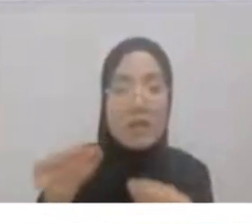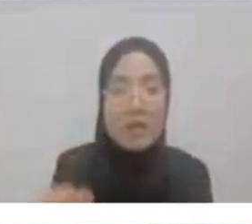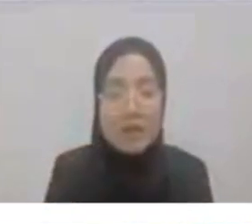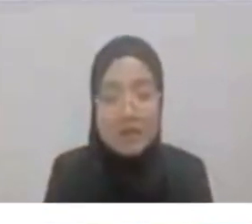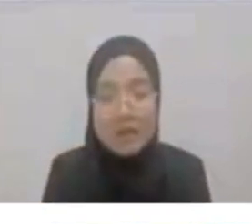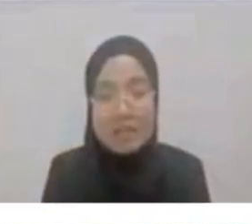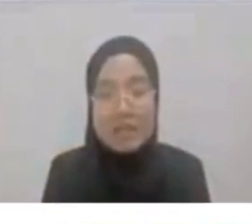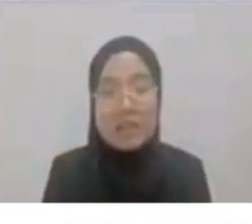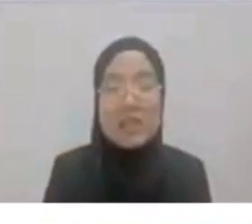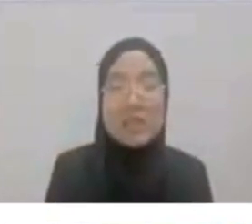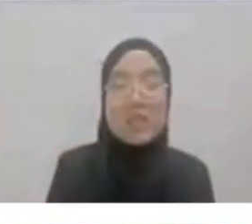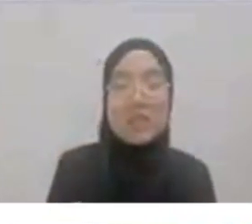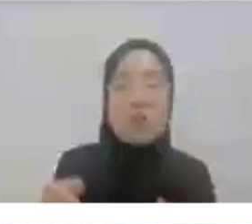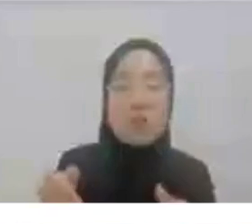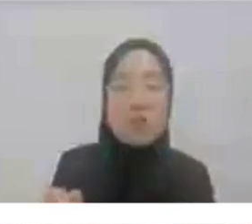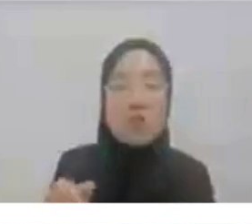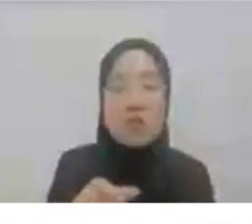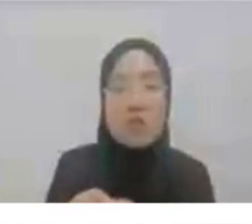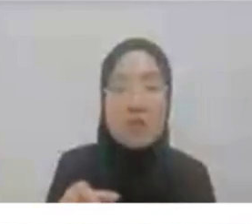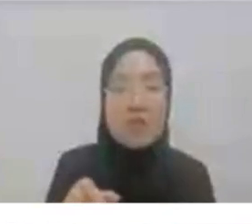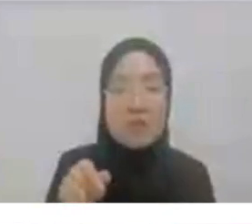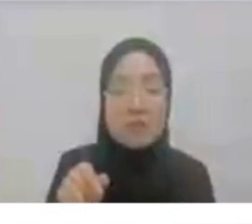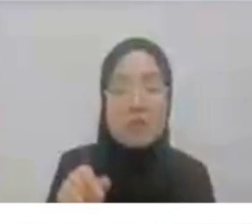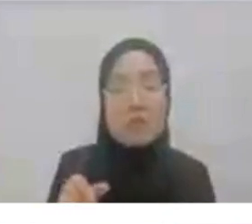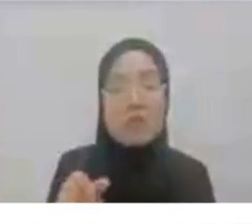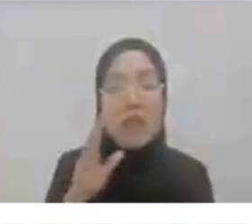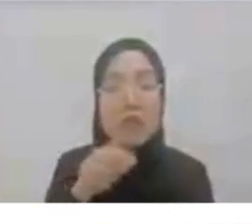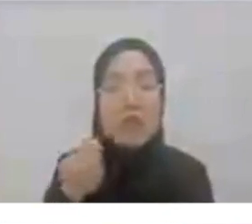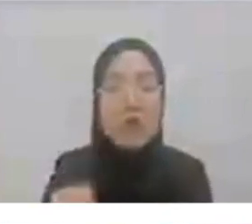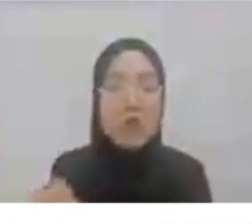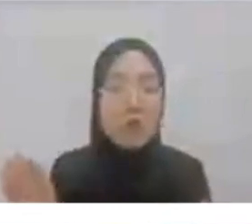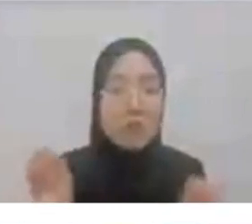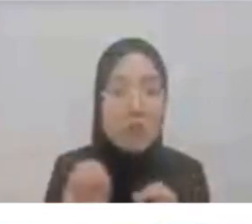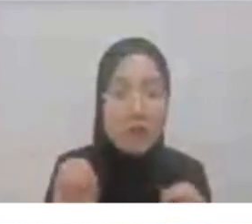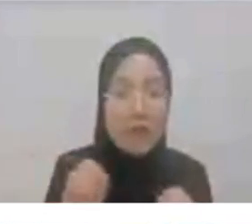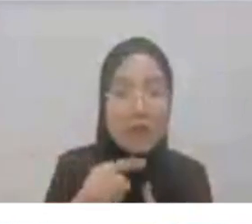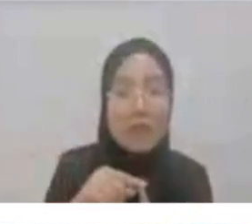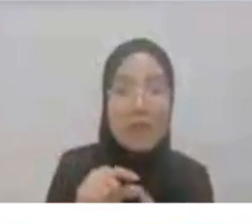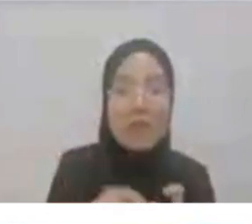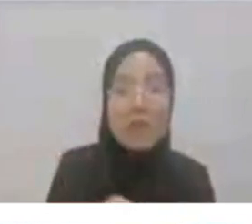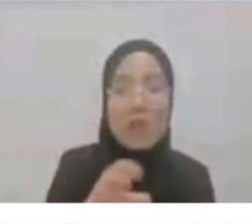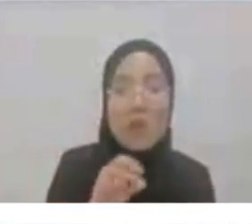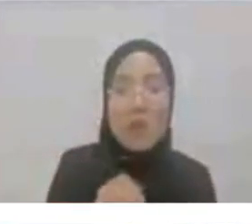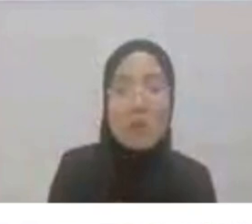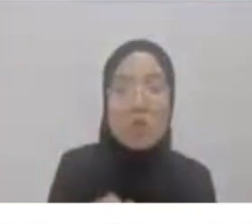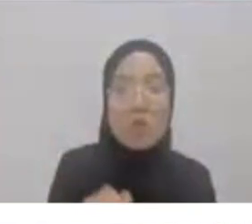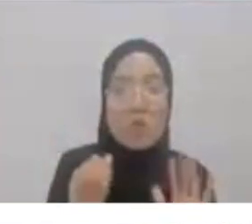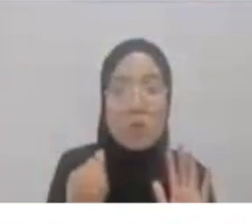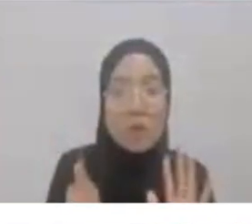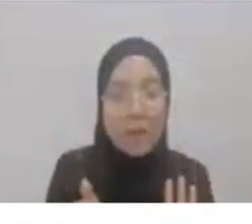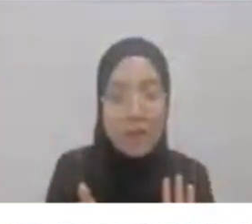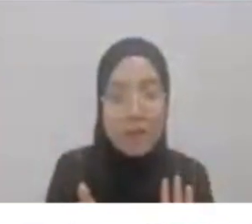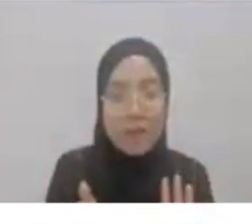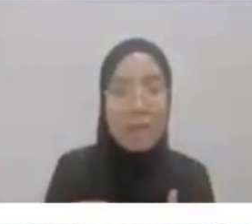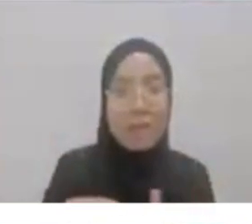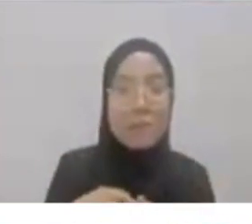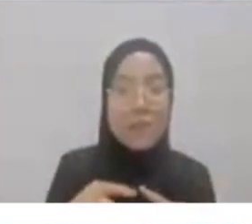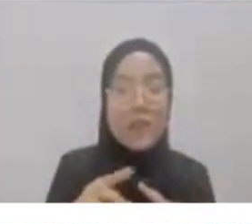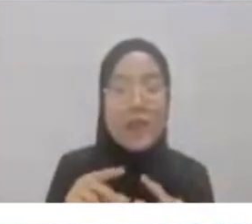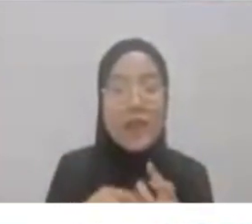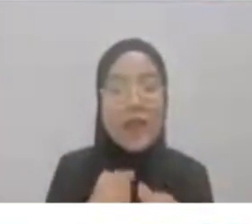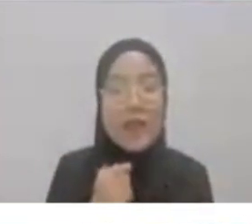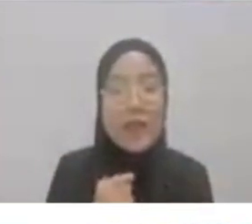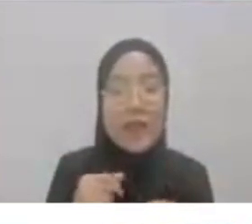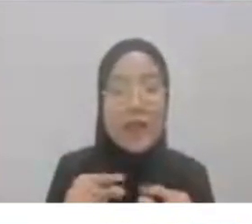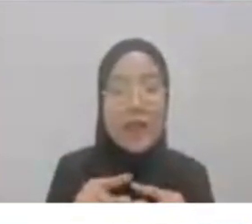Kecamatan Petarukan adal tidak beralasan berhukum TPS 006 Desa Karang asam Kecamatan Petarukan Bapak mohon mendalilkan terdapat